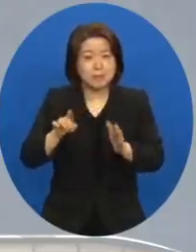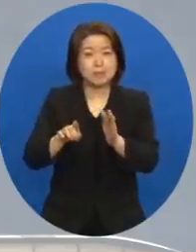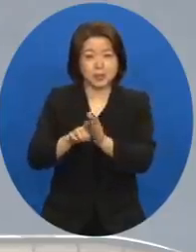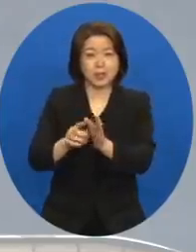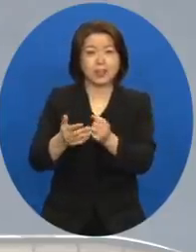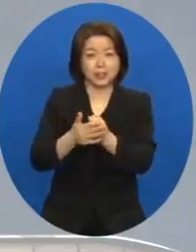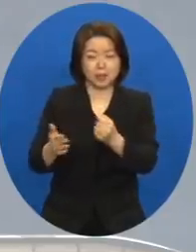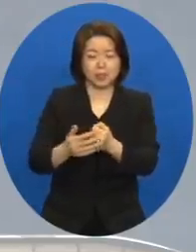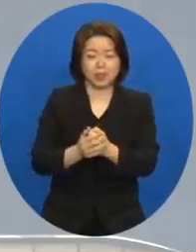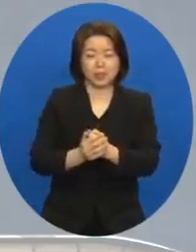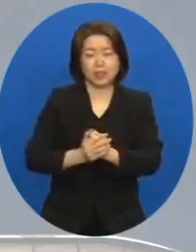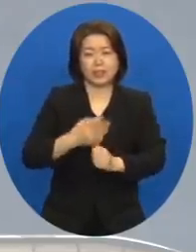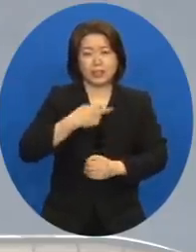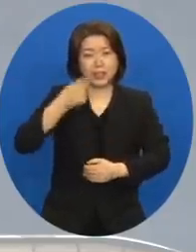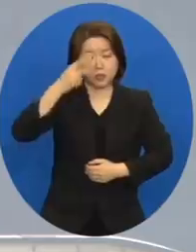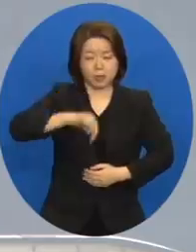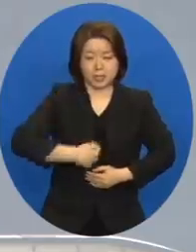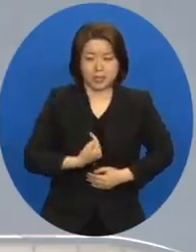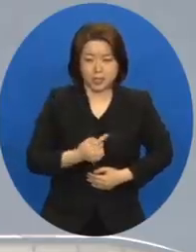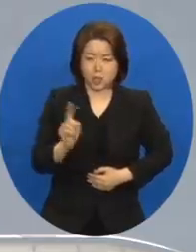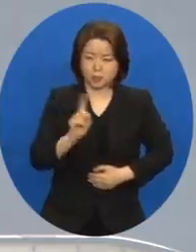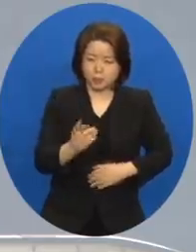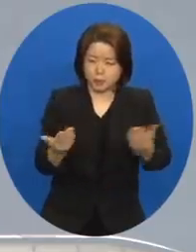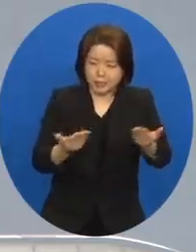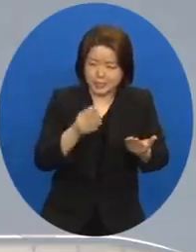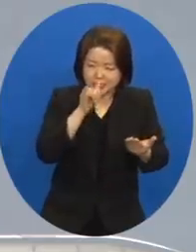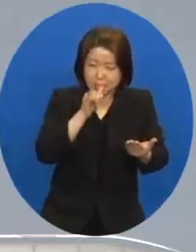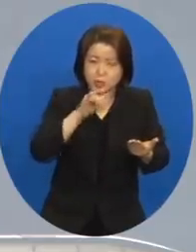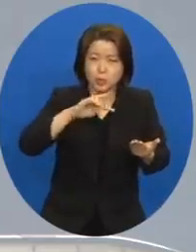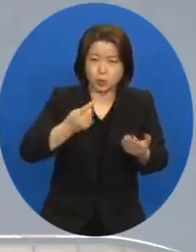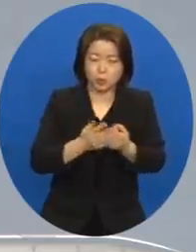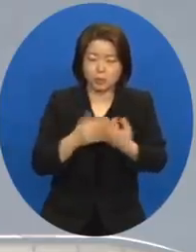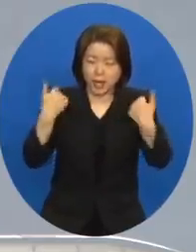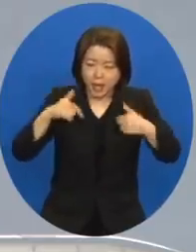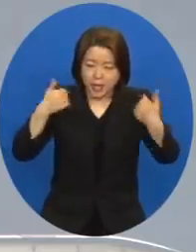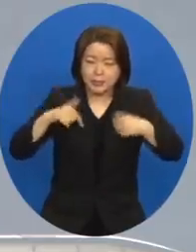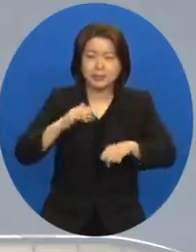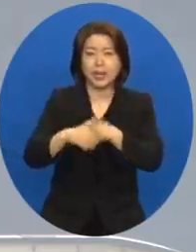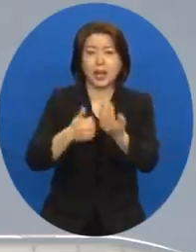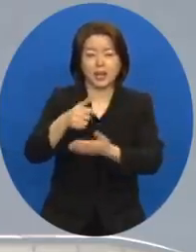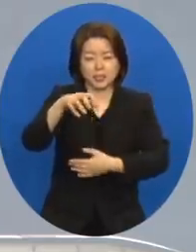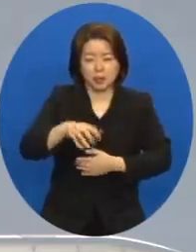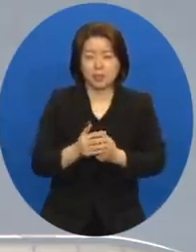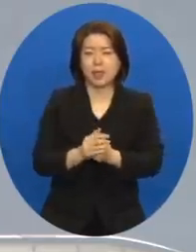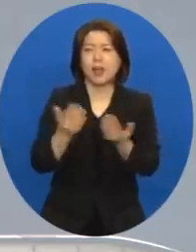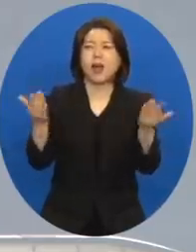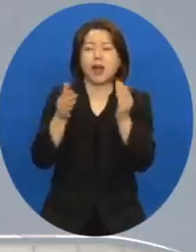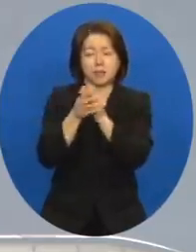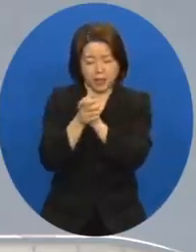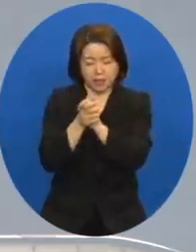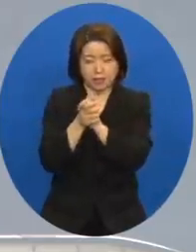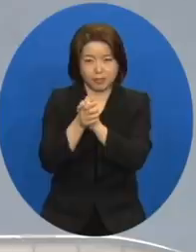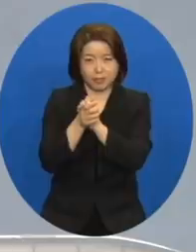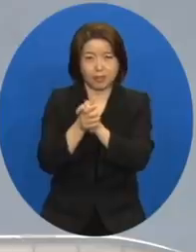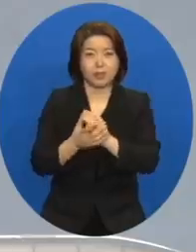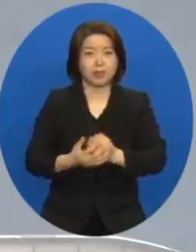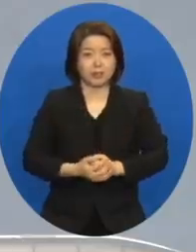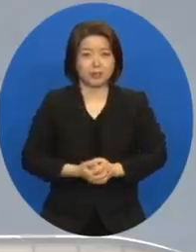사도 바울 자신도 무슨 일을 하든지 항상 하나님 앞에서 아멘으로 갔지